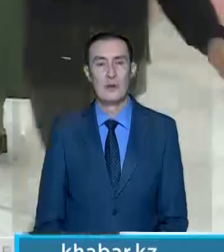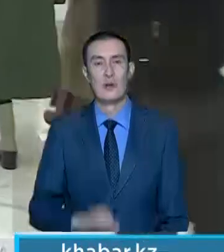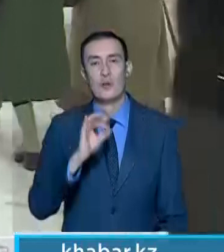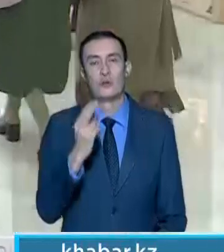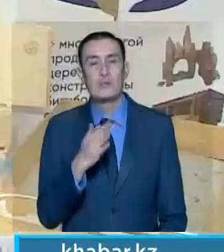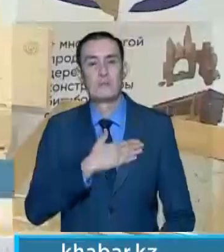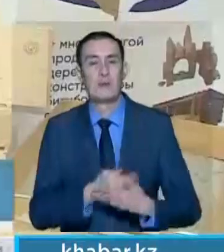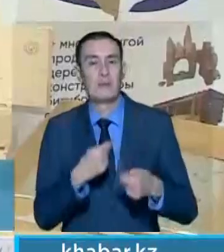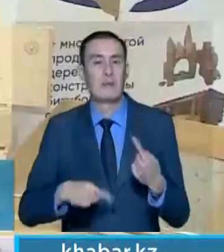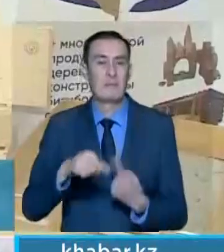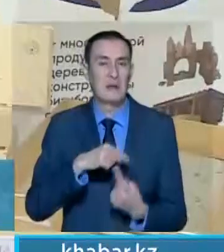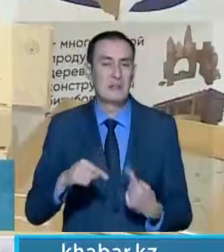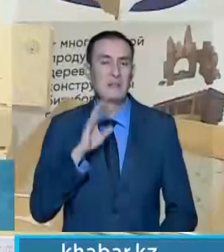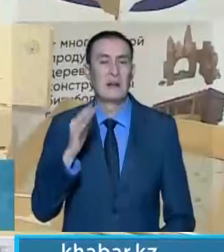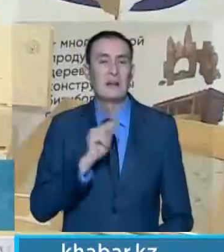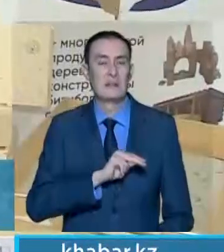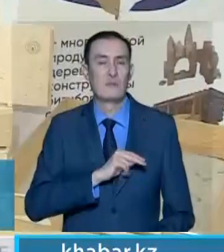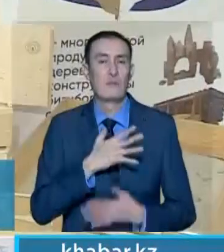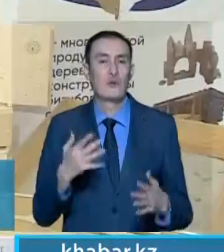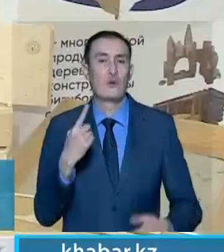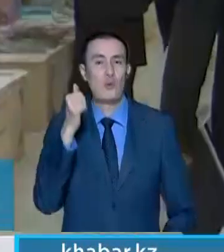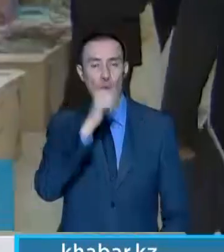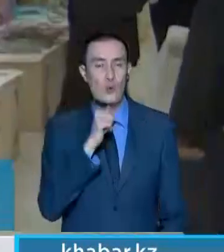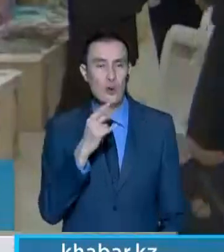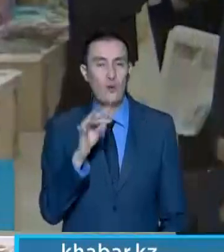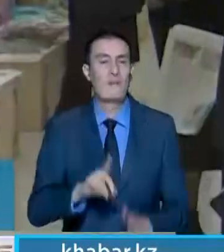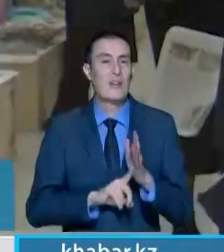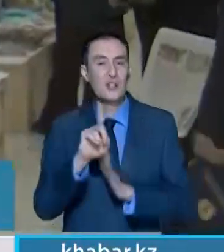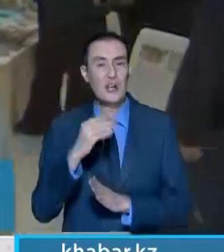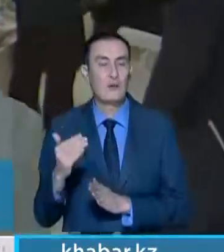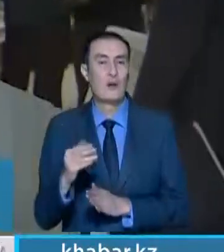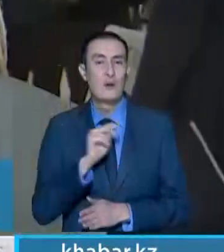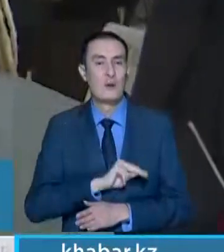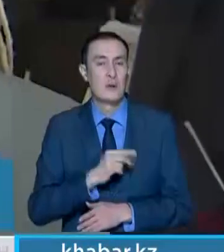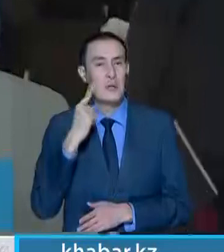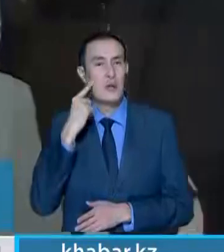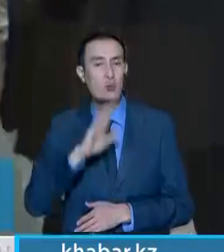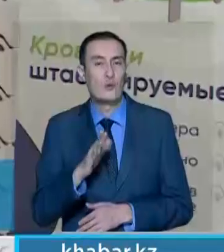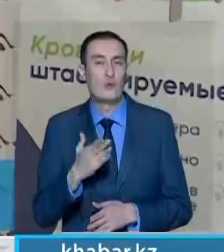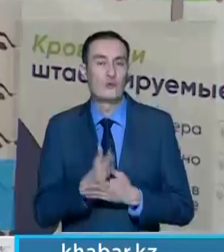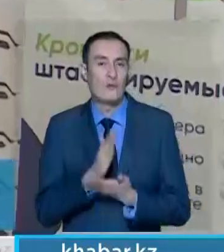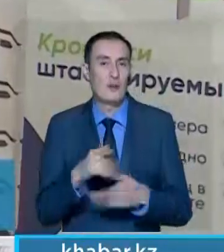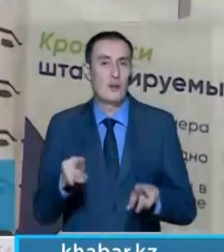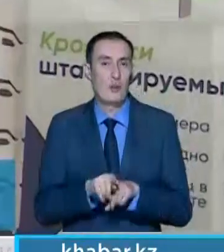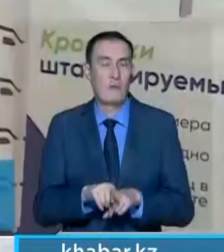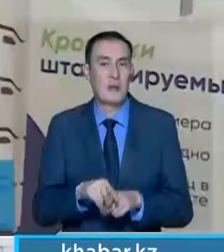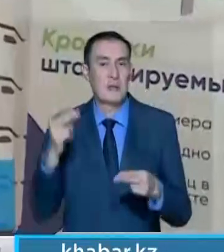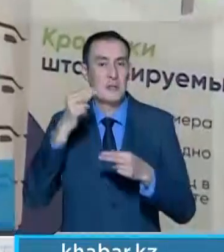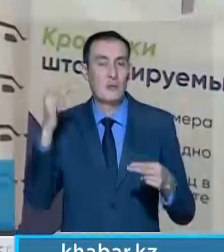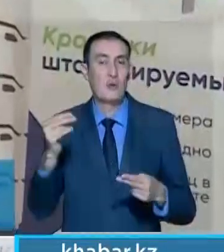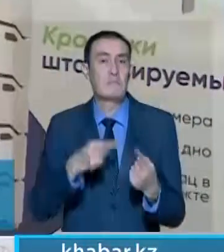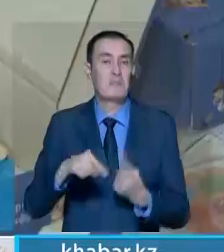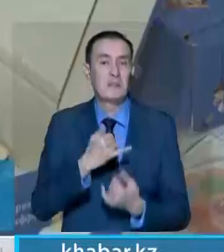Социальным предпринимательством Сабина Бейсенова занимается уже чуть больше года. Однако в начале своего пути она не подозревала о существовании такого термина. Ее